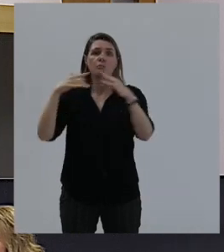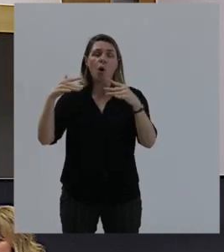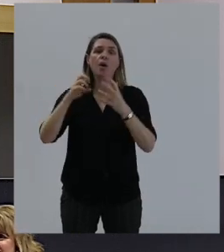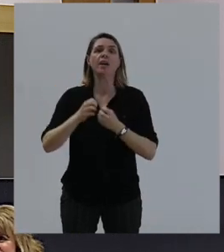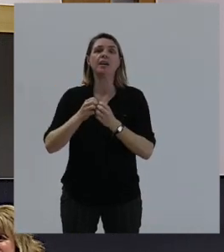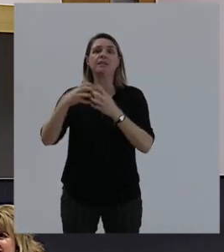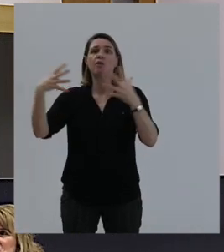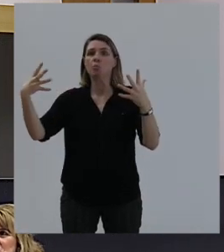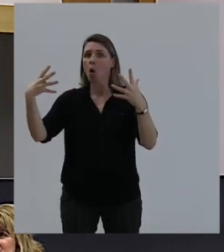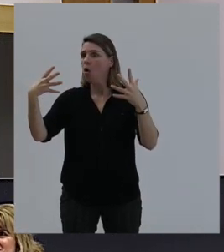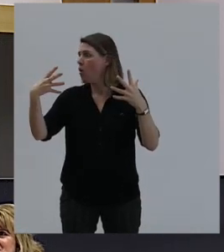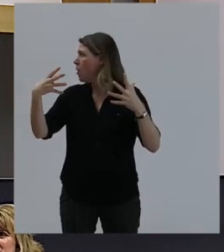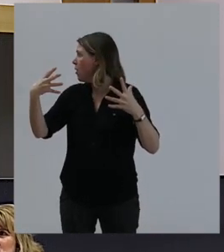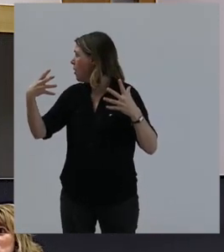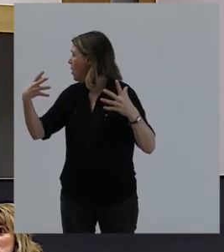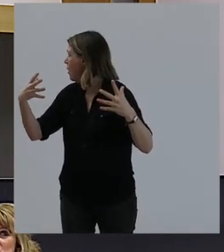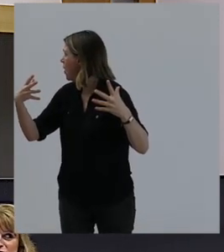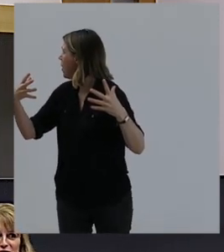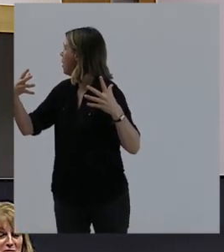développement sociétal. Merci.